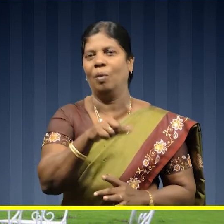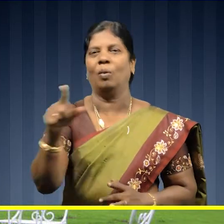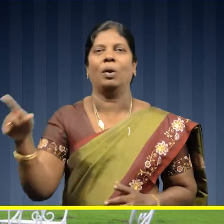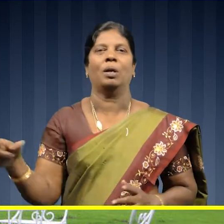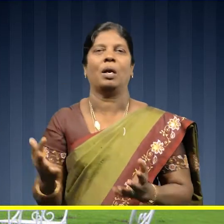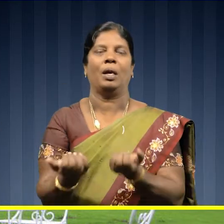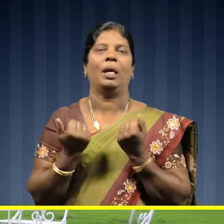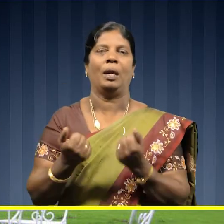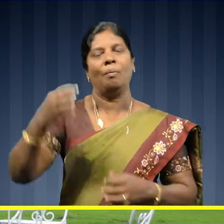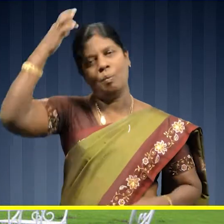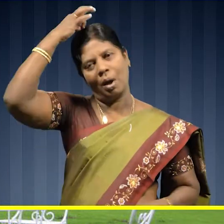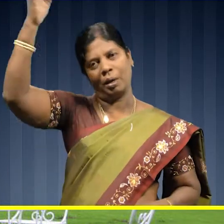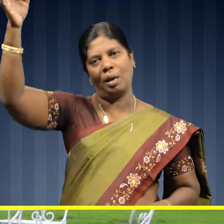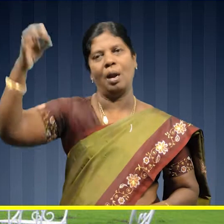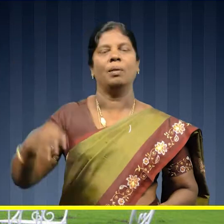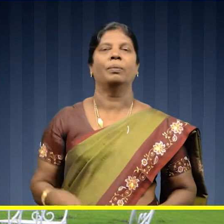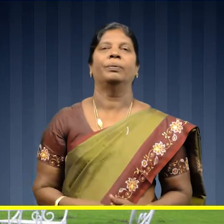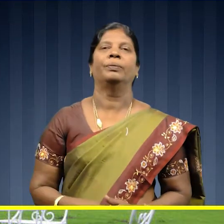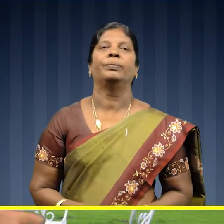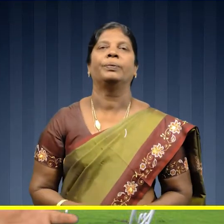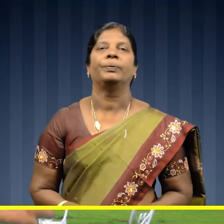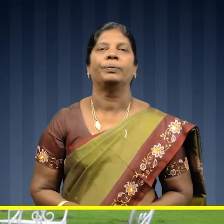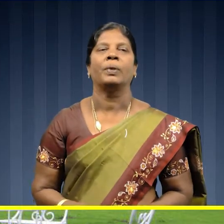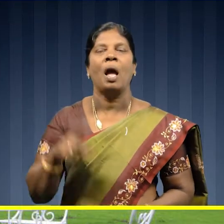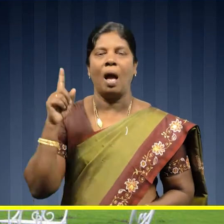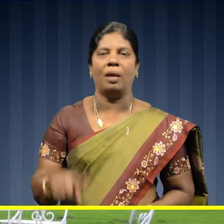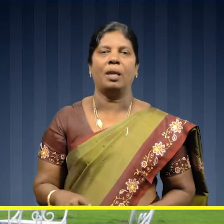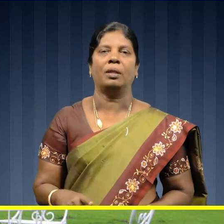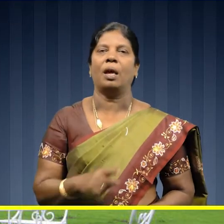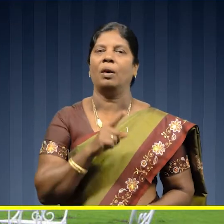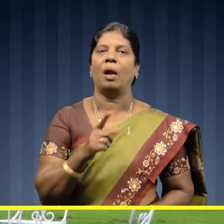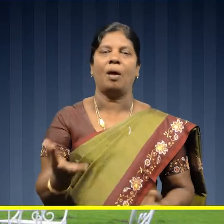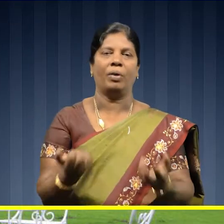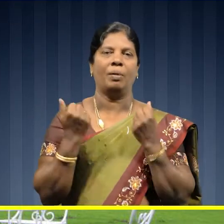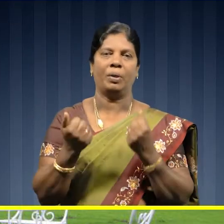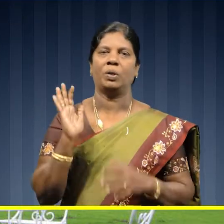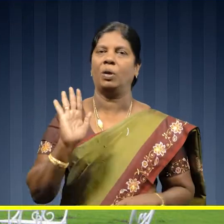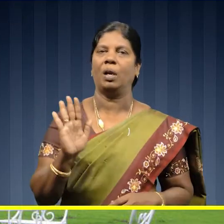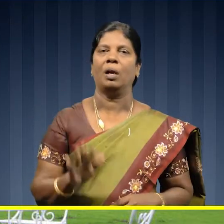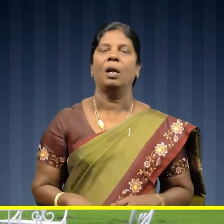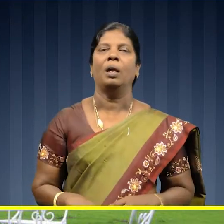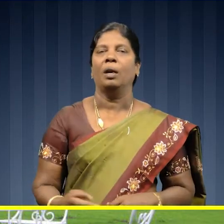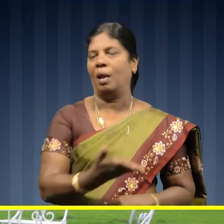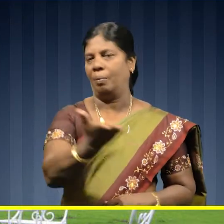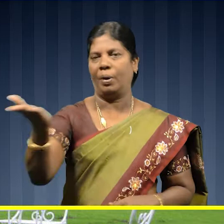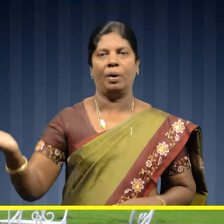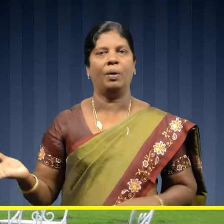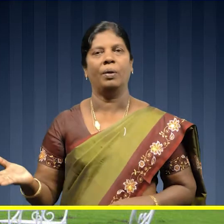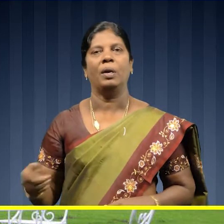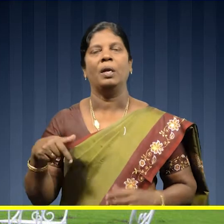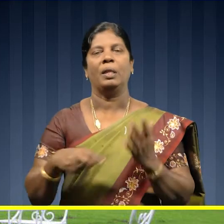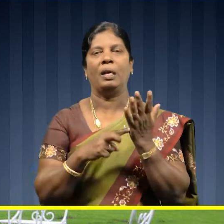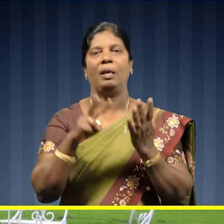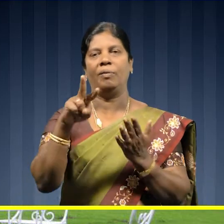இயேசு கிறிஸ்துவினால் உங்களுக்கு கிடைக்கிற பாக்கியம், பெரிய ஸ்லாக்கியம். அதைத்தான் அவர்கள் அனுபவித்தார்கள்.